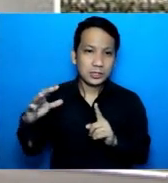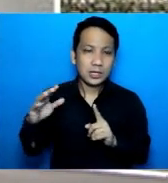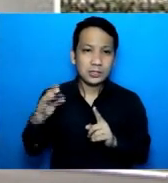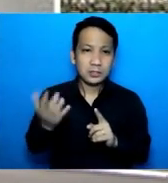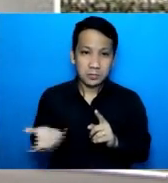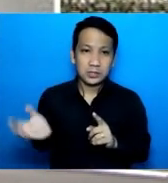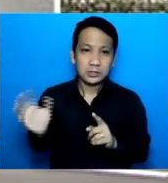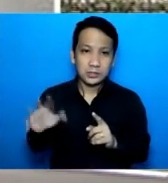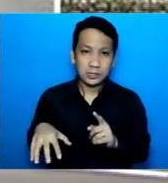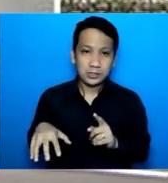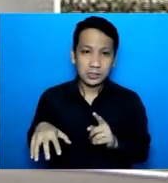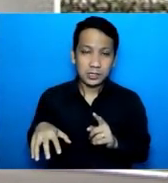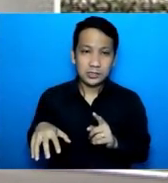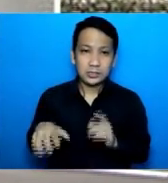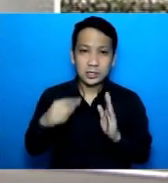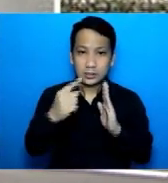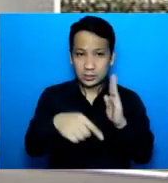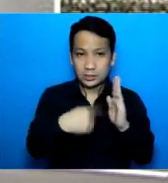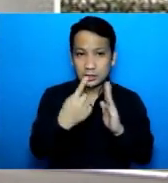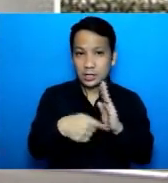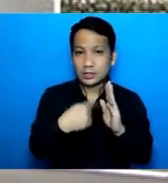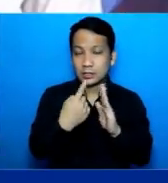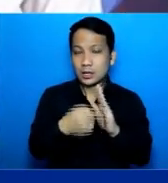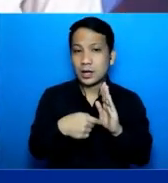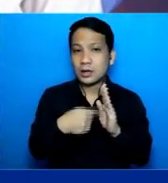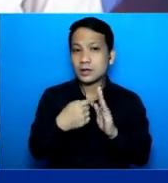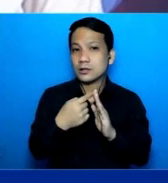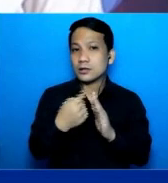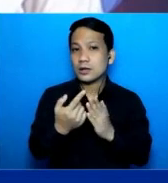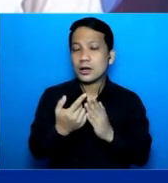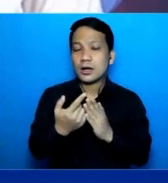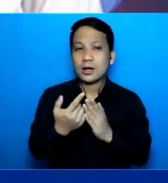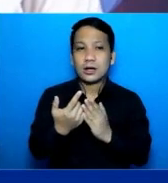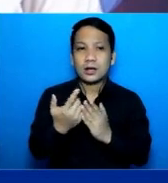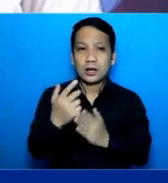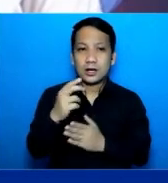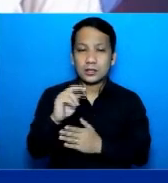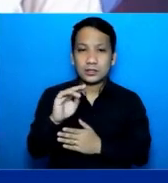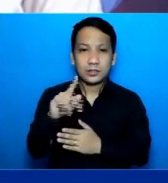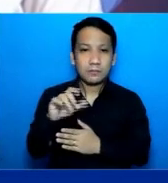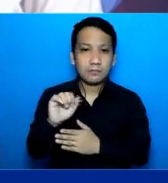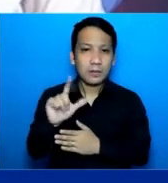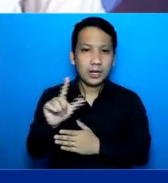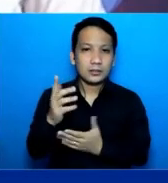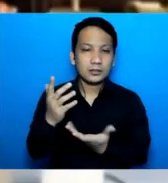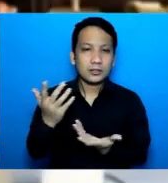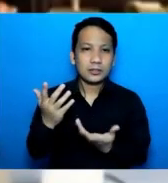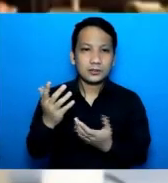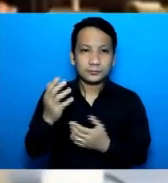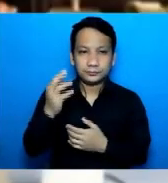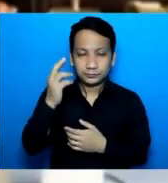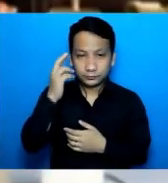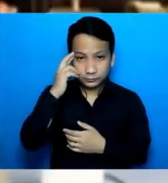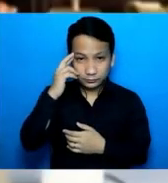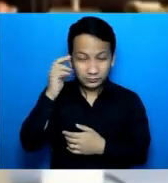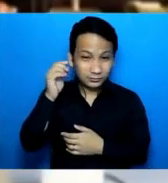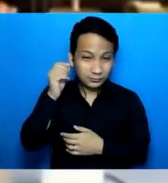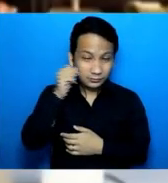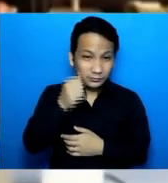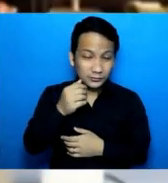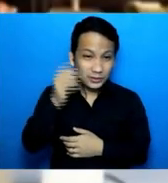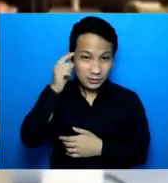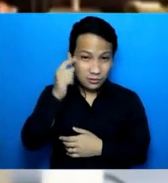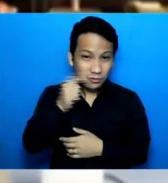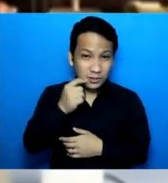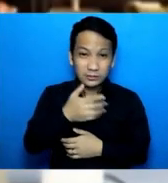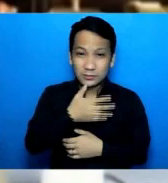UAE at Oman hanggang sa katapusan din ng buwan. Pero kung tutuusin, sabi ni Dr. Ted Herbosa sa One News,